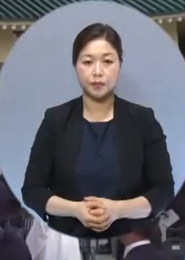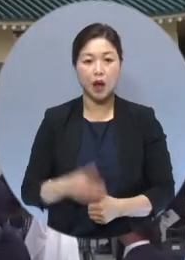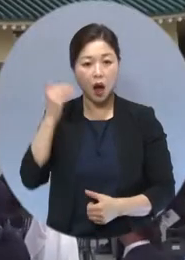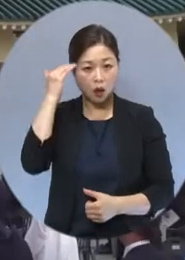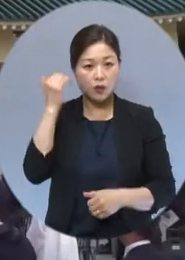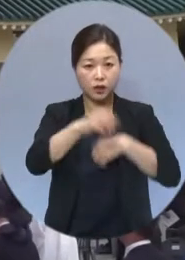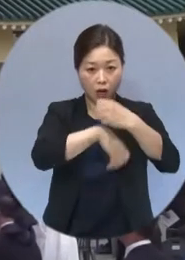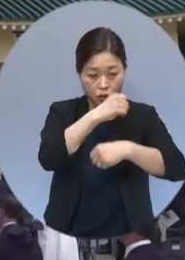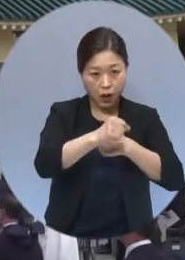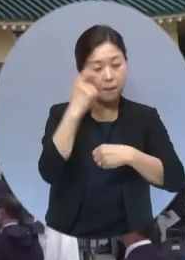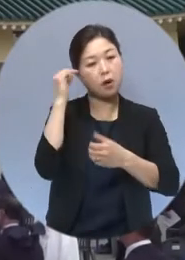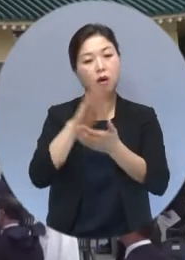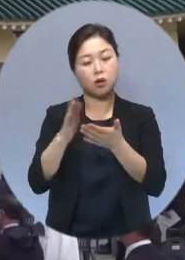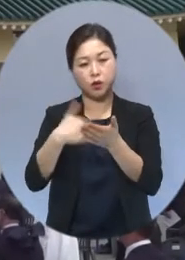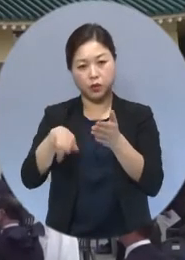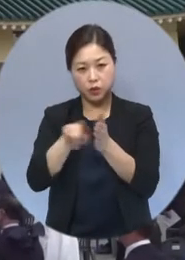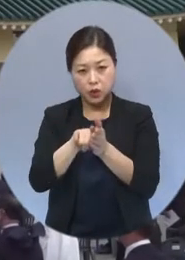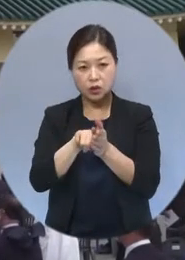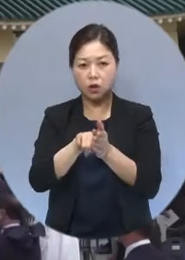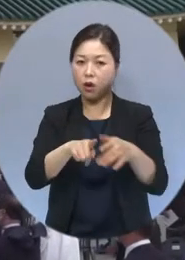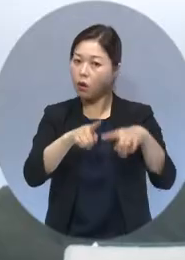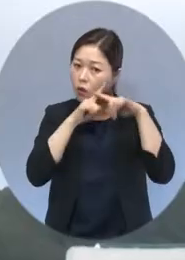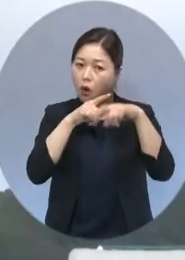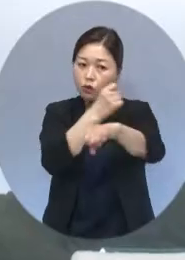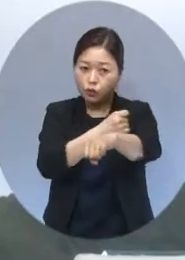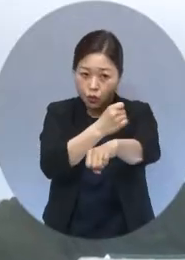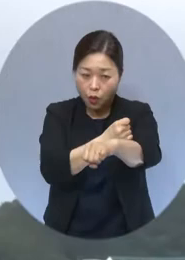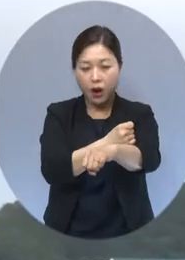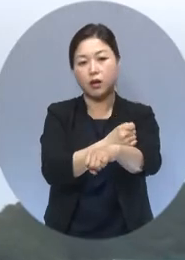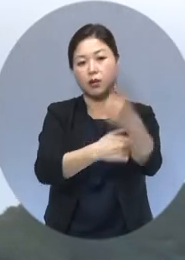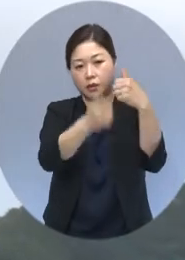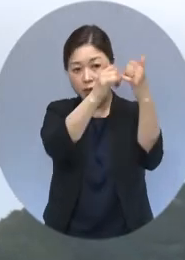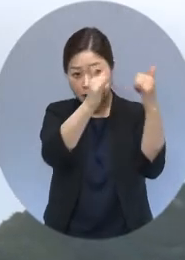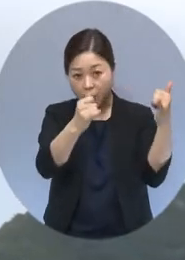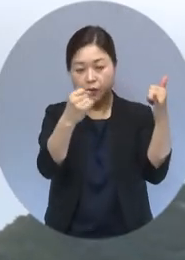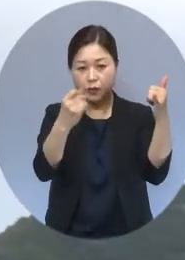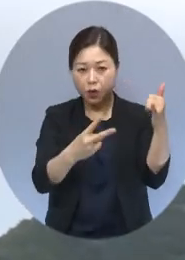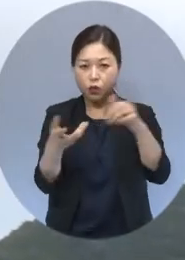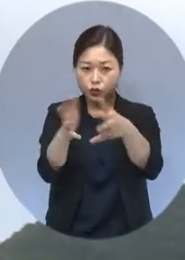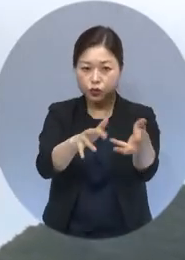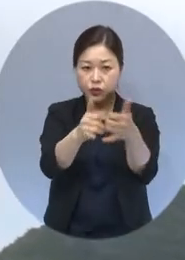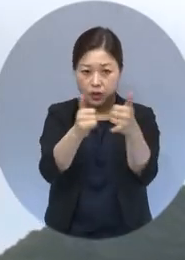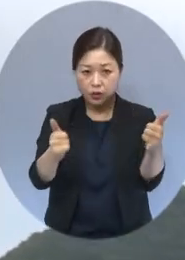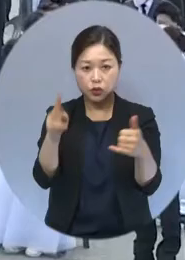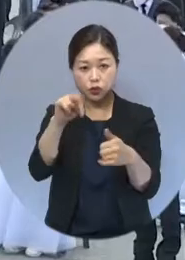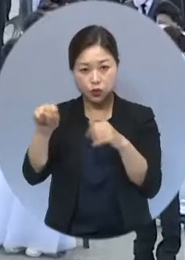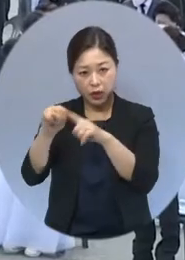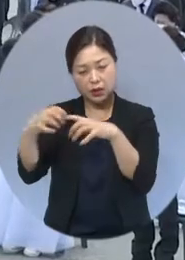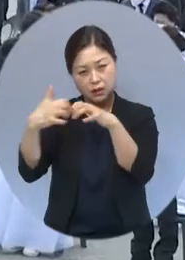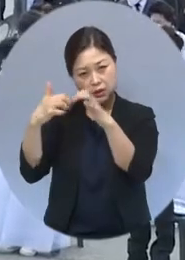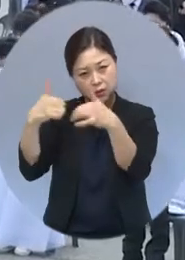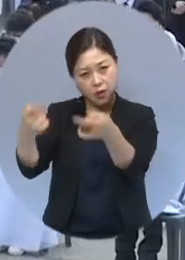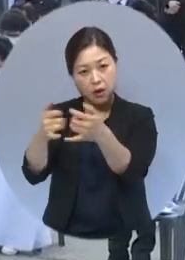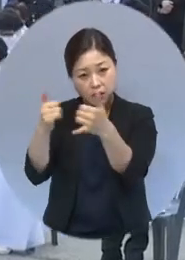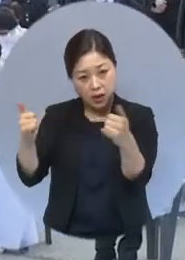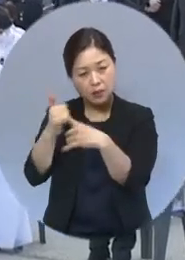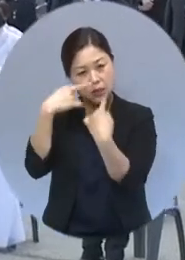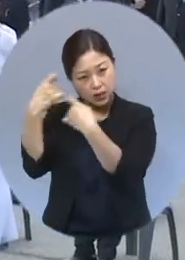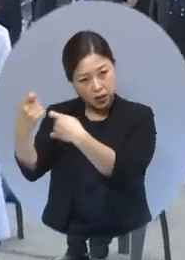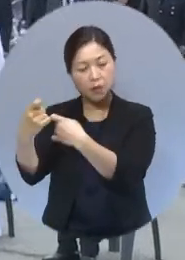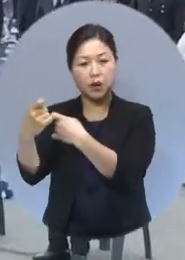대한민국의 자유와 평화를 위해 헌신한 순국 선열과 호국 영령, 유엔군 전사자를 추모하는 현충일